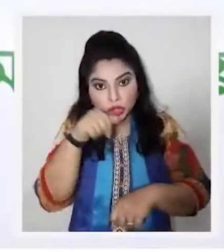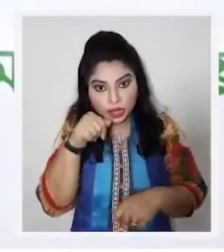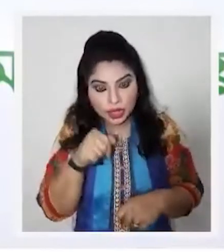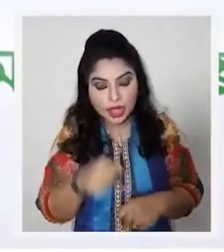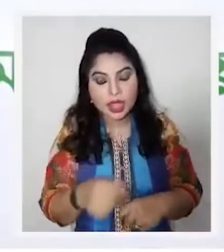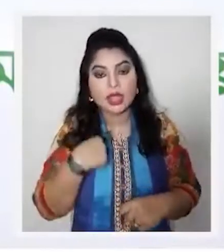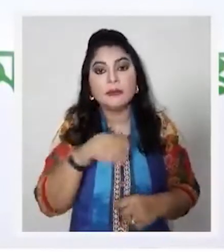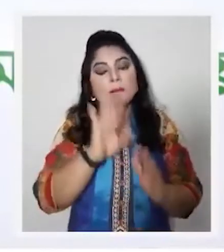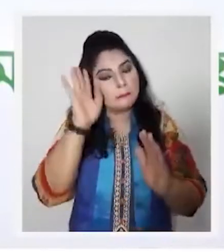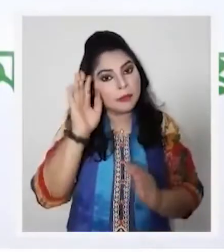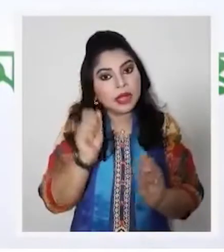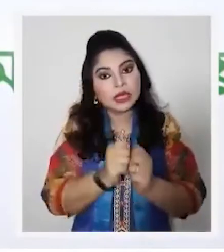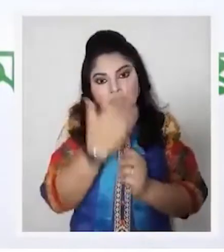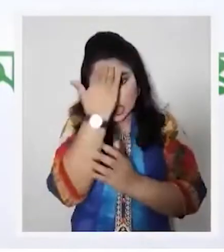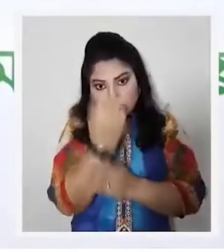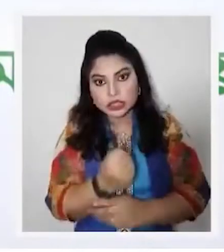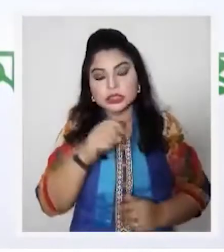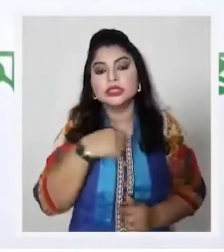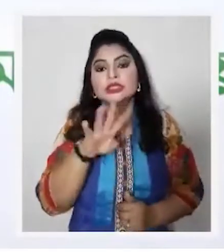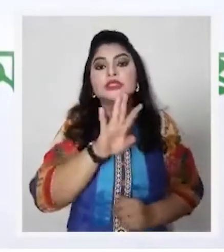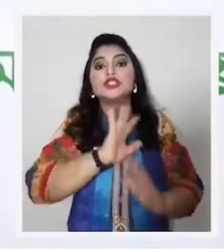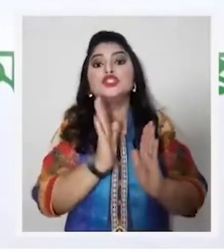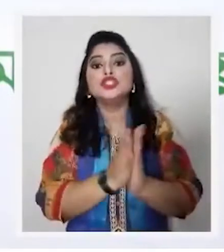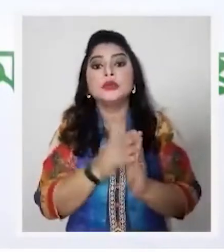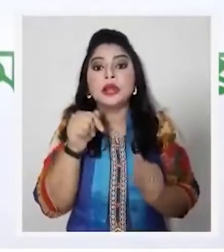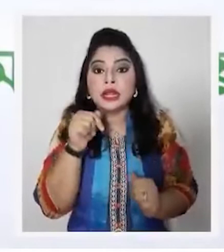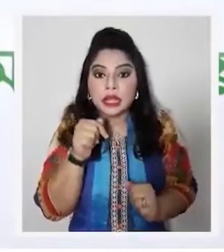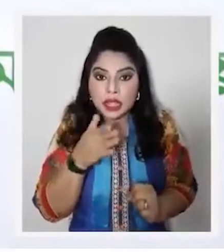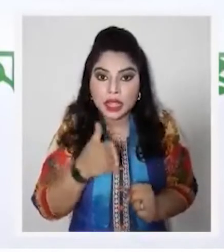11,645 জন। সারা বিশ্বে 24 ঘন্টায় শনাক্ত হয়েছে